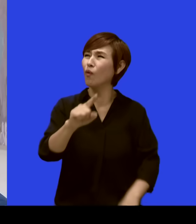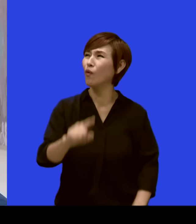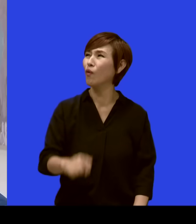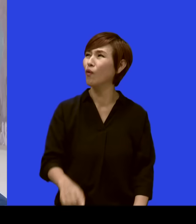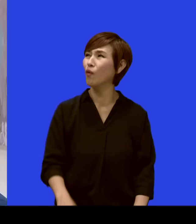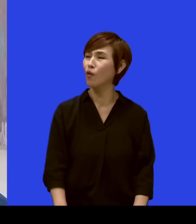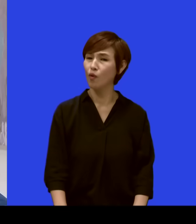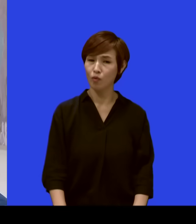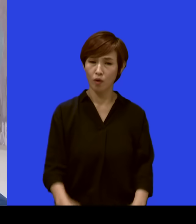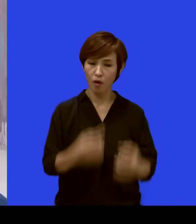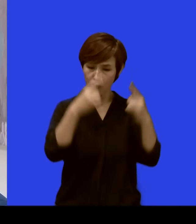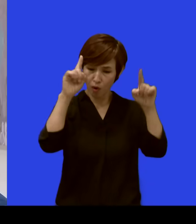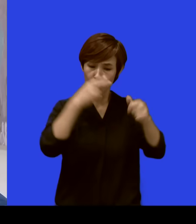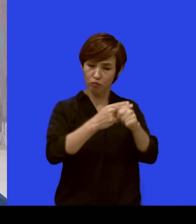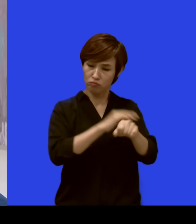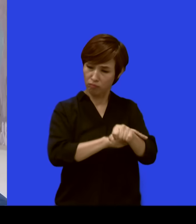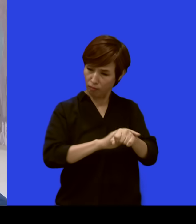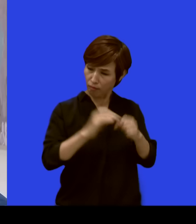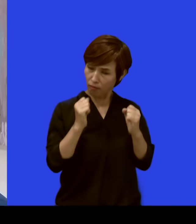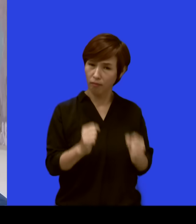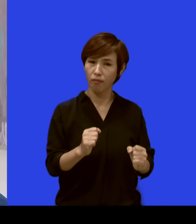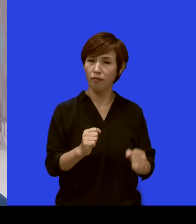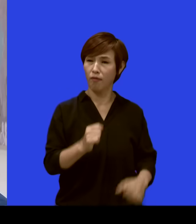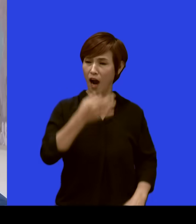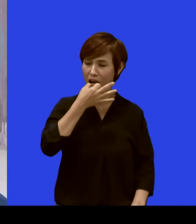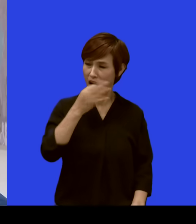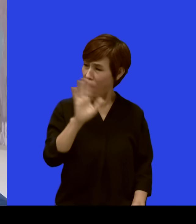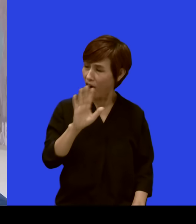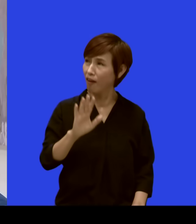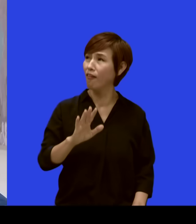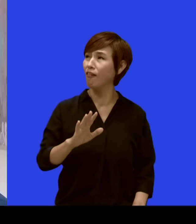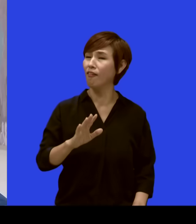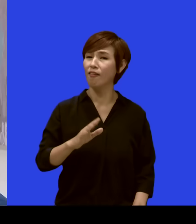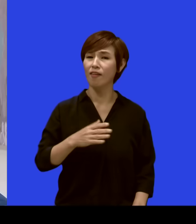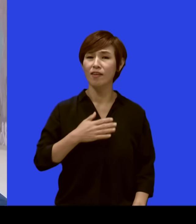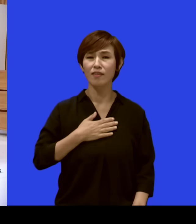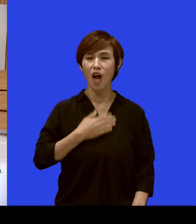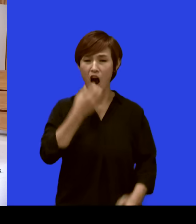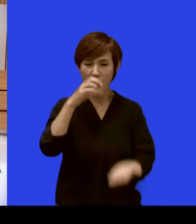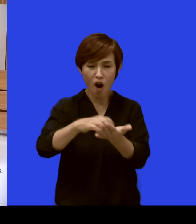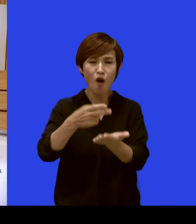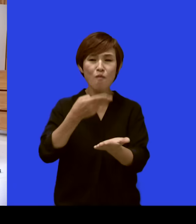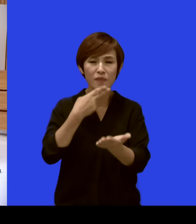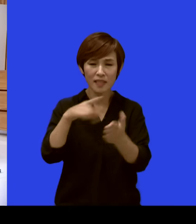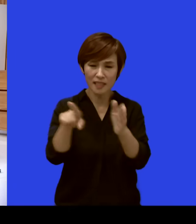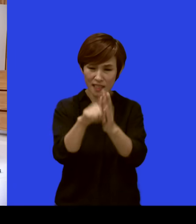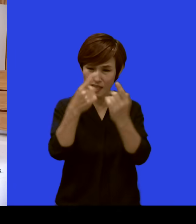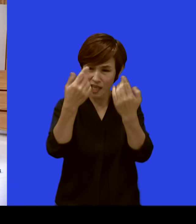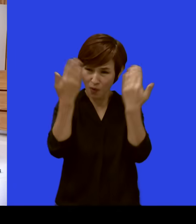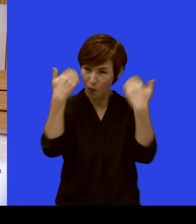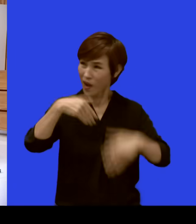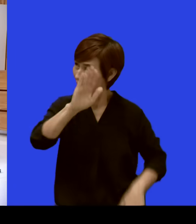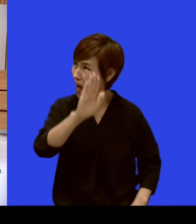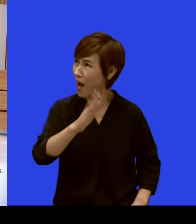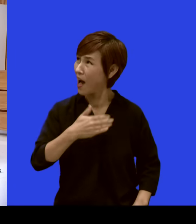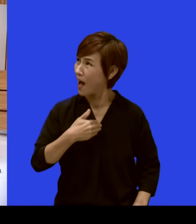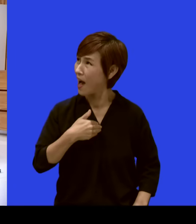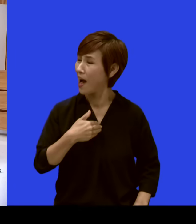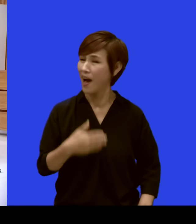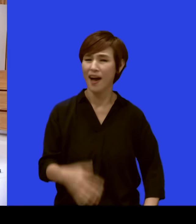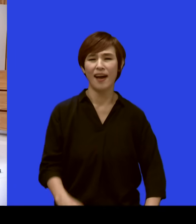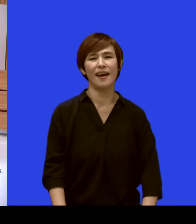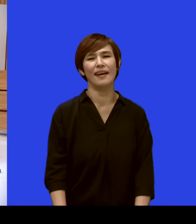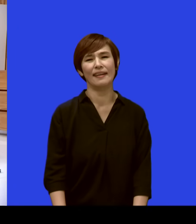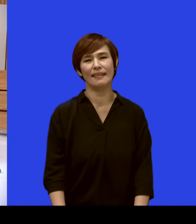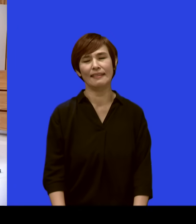지금 잘 있는데 내가 더 욕심 안 내고 근데 꼭 아까 저 비인가 신학교까지 제가 가야 됩니까?